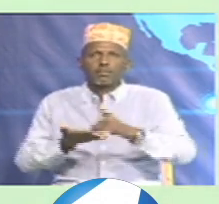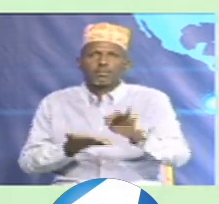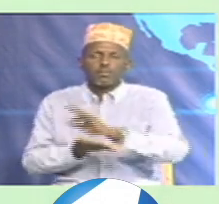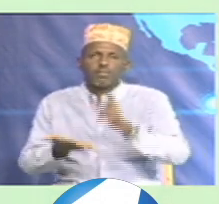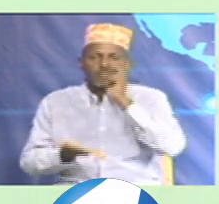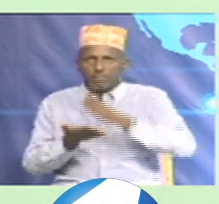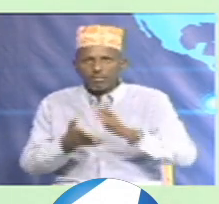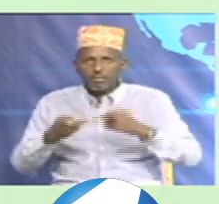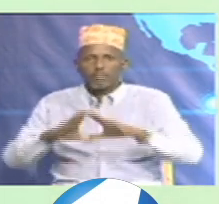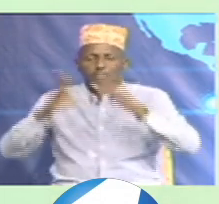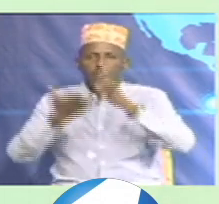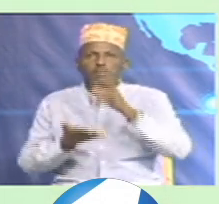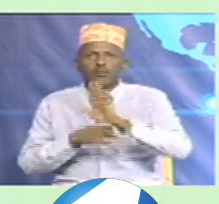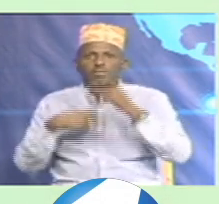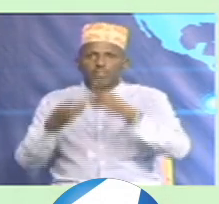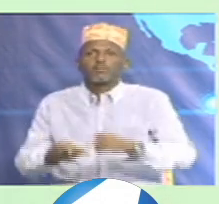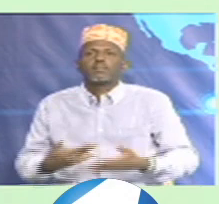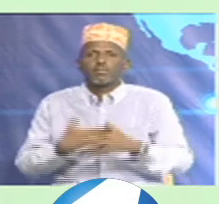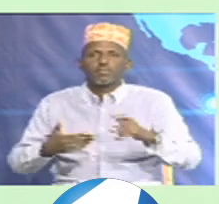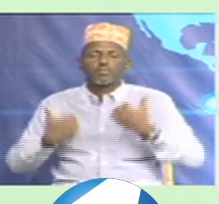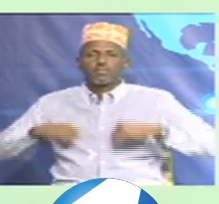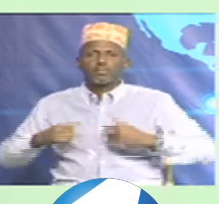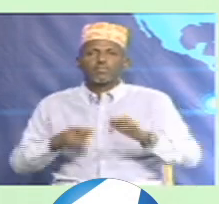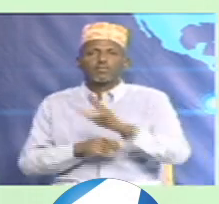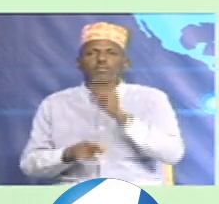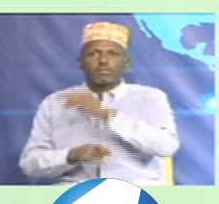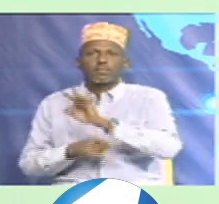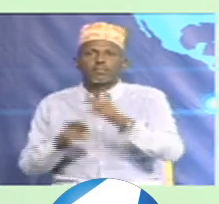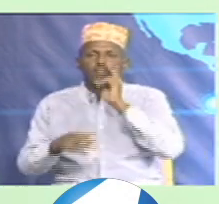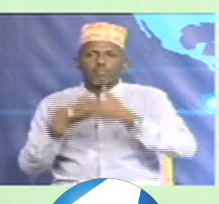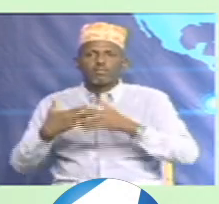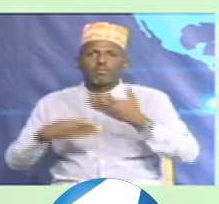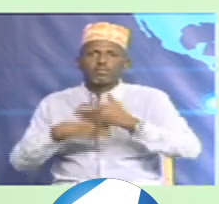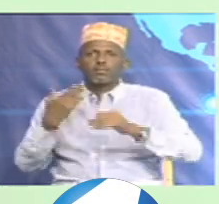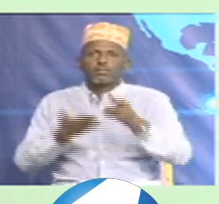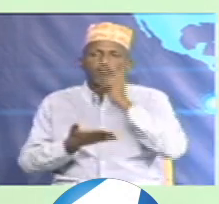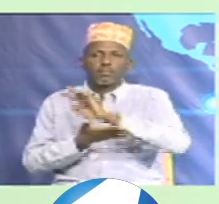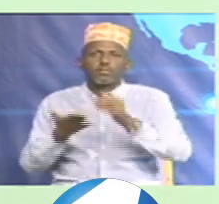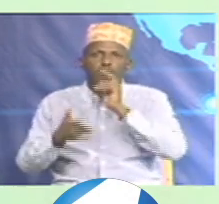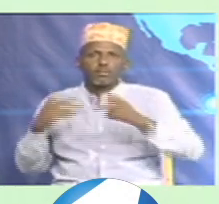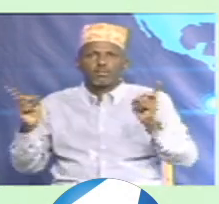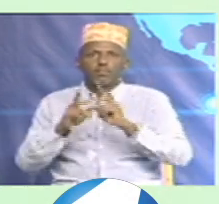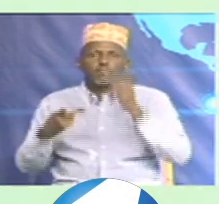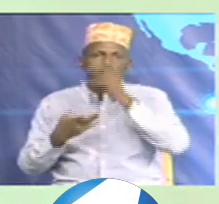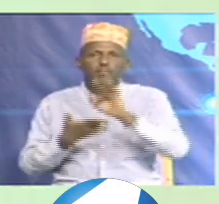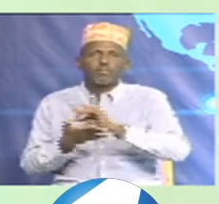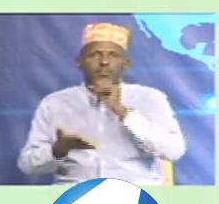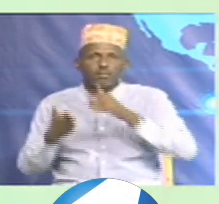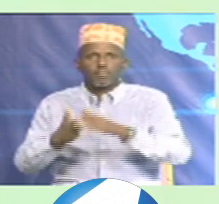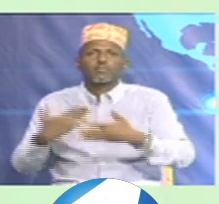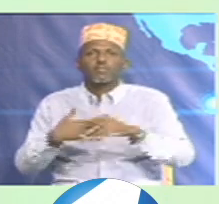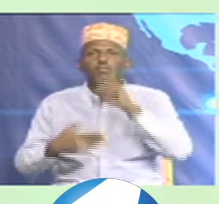temps et actifs dans le monde présent. Nous, jeunes, sommes déterminés d'agir pour construire notre pays et le rendre encore plus fort. La